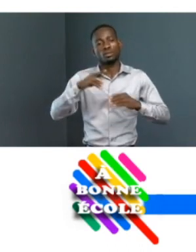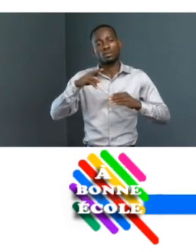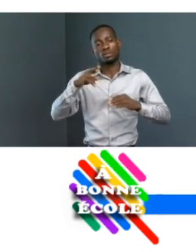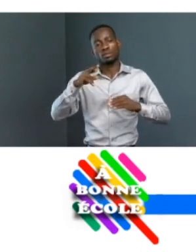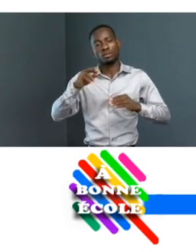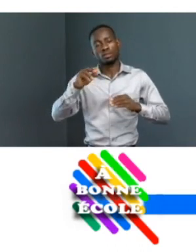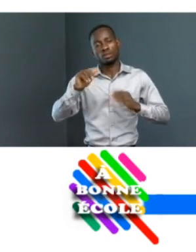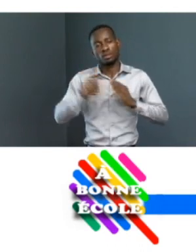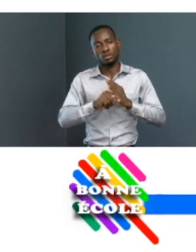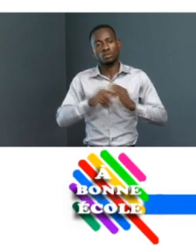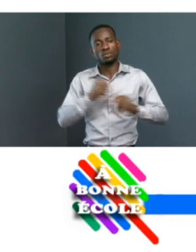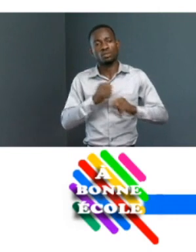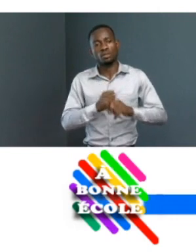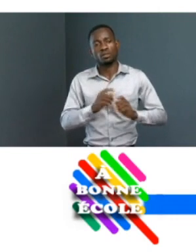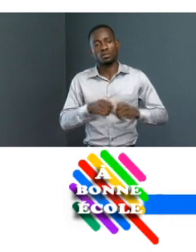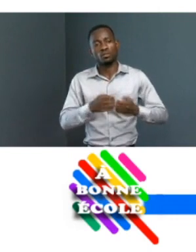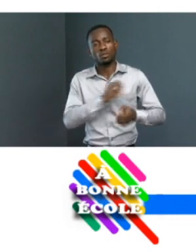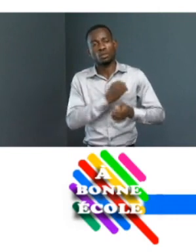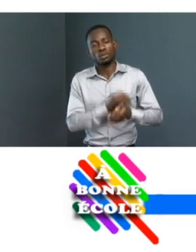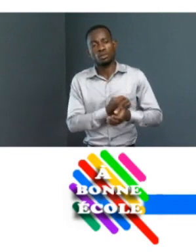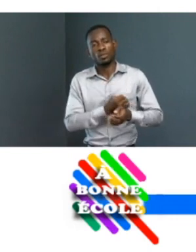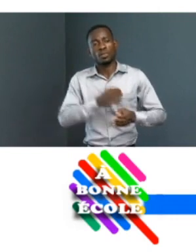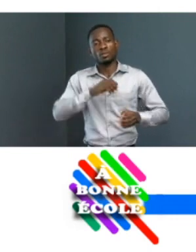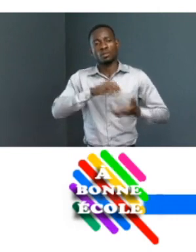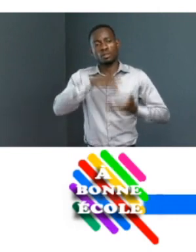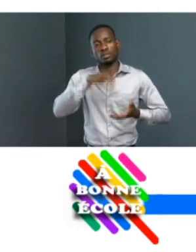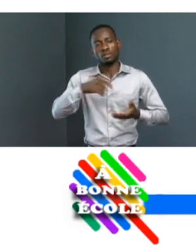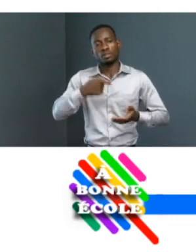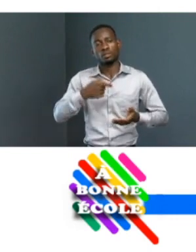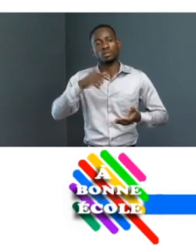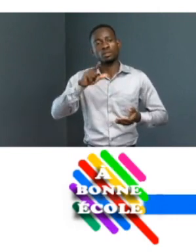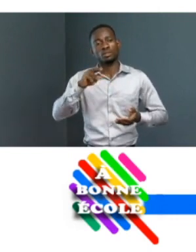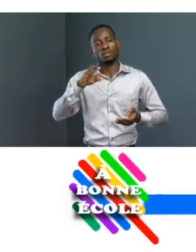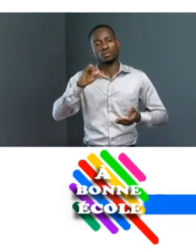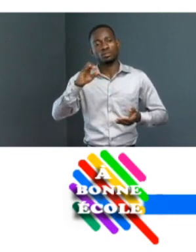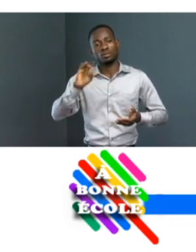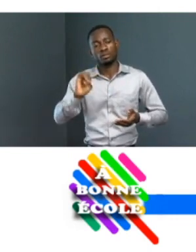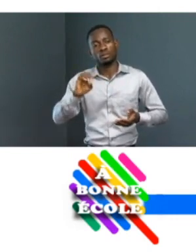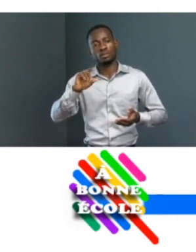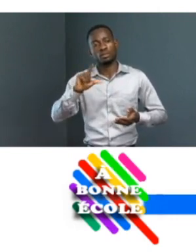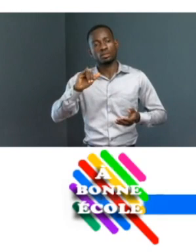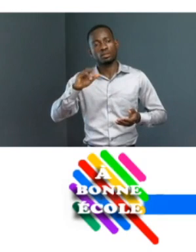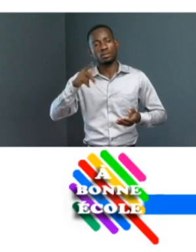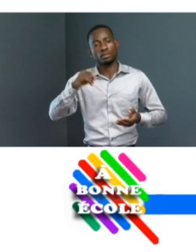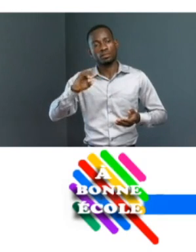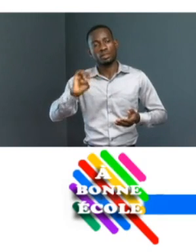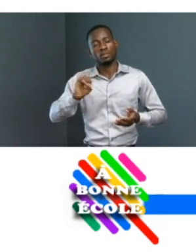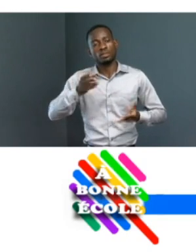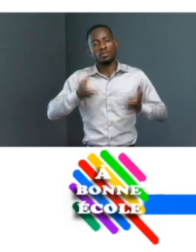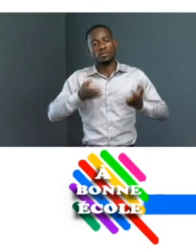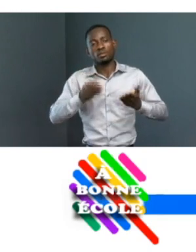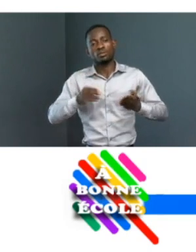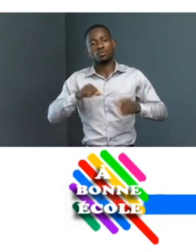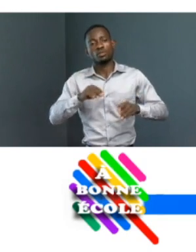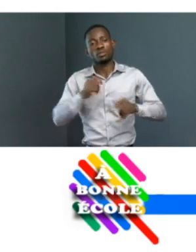Donc, cette ration doit être riche en glucides, en lipides et varie suivant le travail effectué par